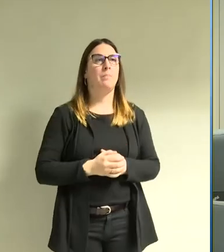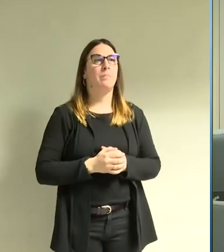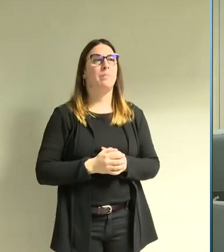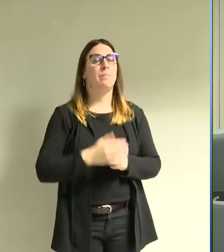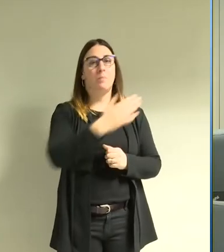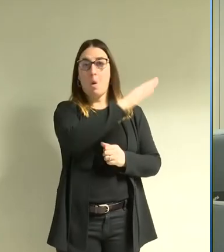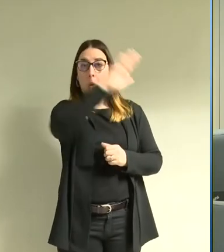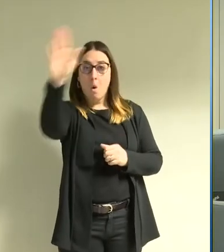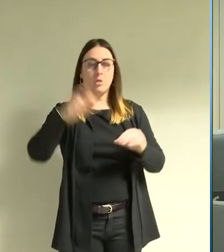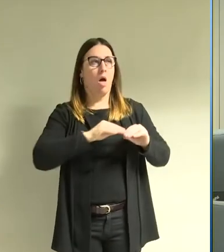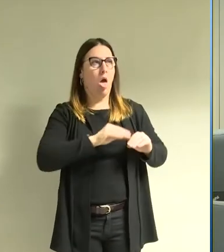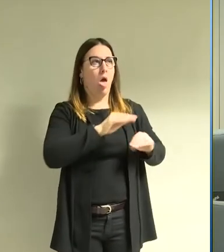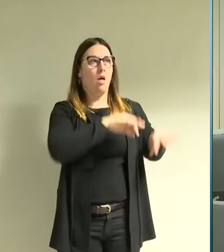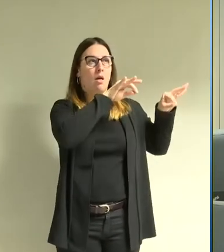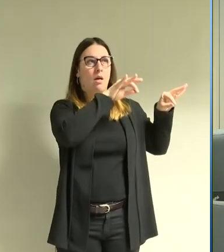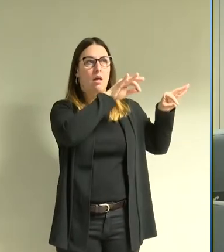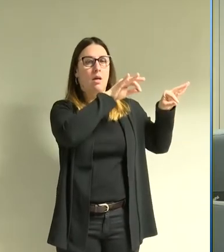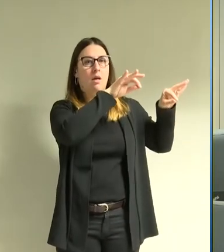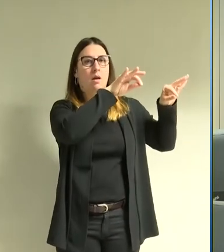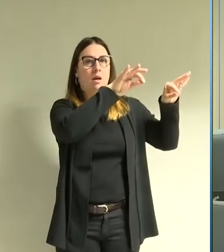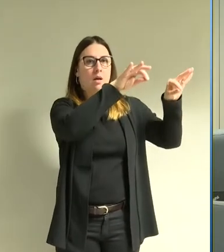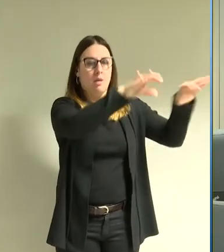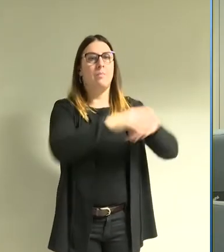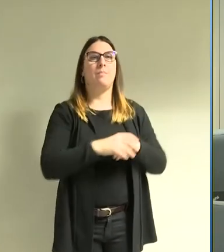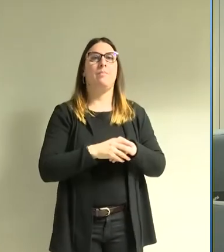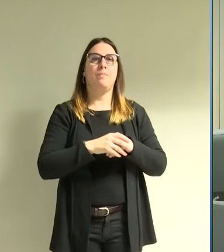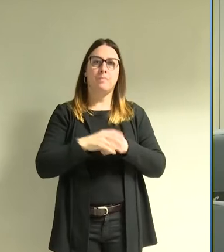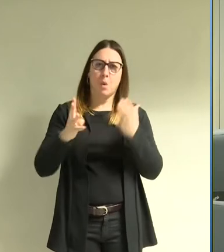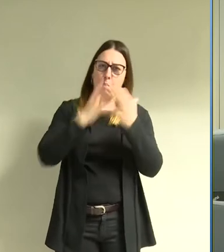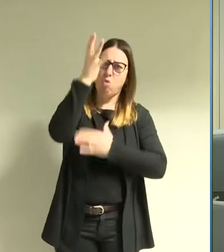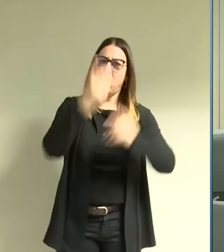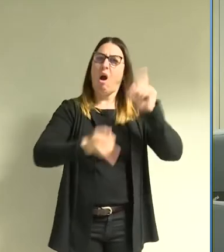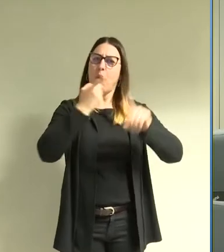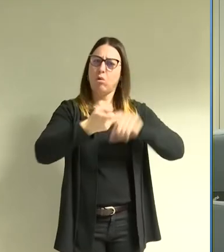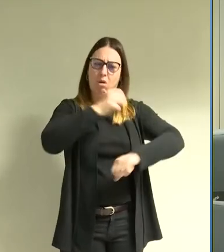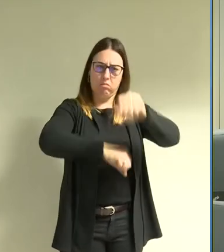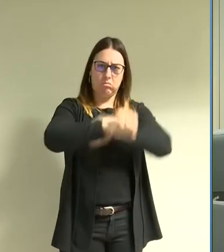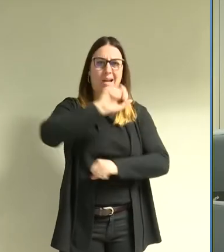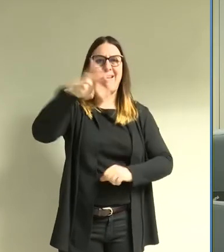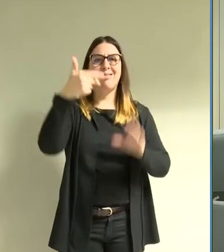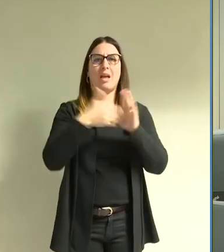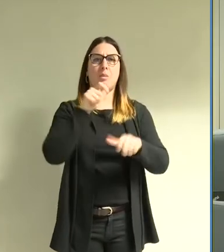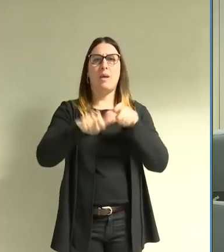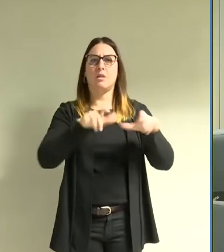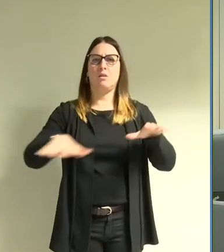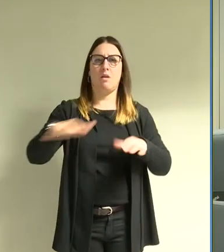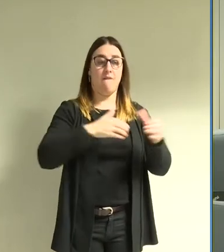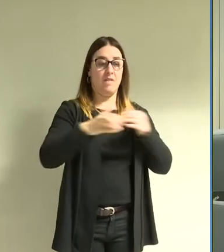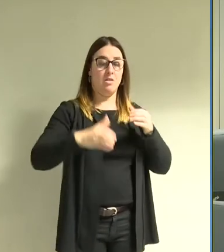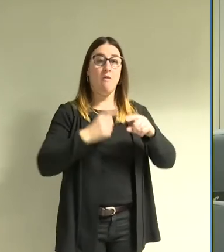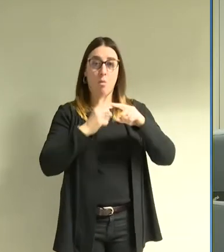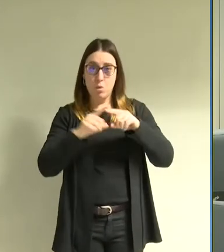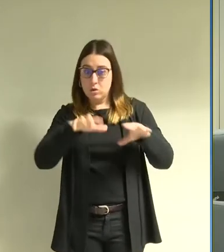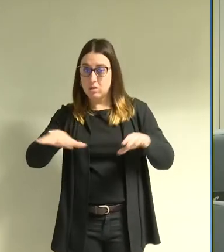qui attendent aussi à côté de ces projets structurants les treize mille habitants donc de la villeneuve et notamment les personnes